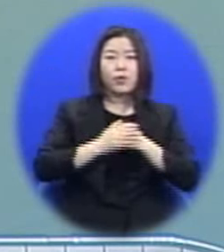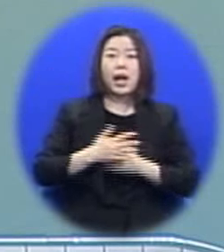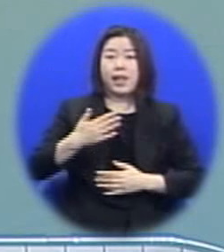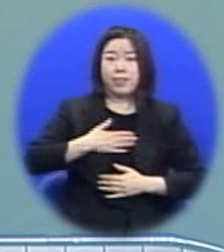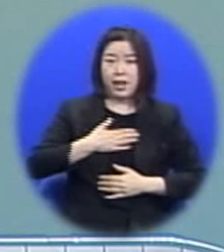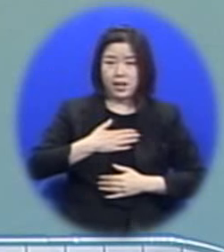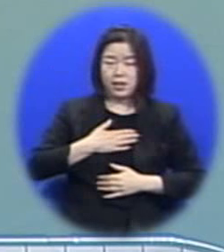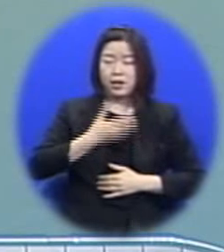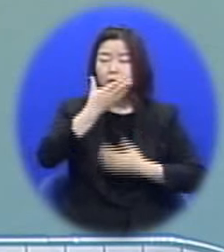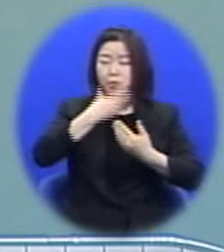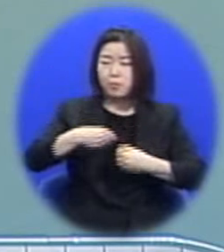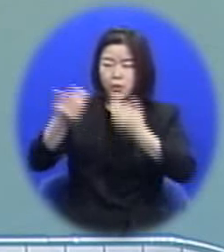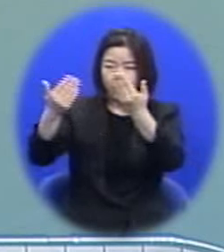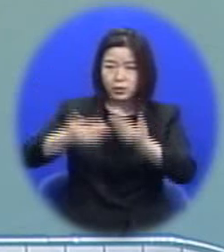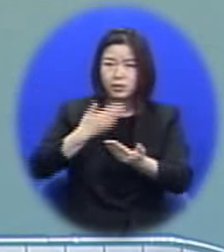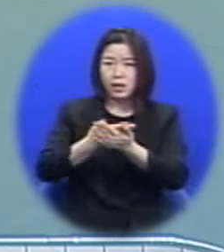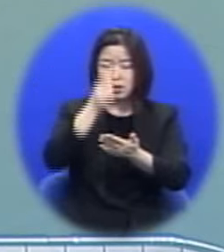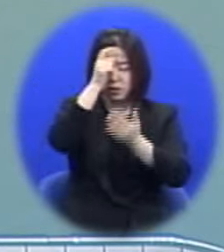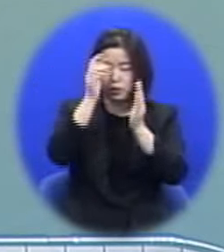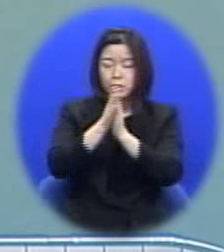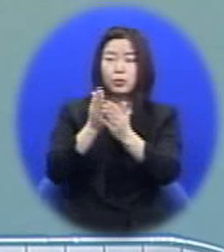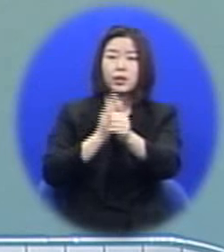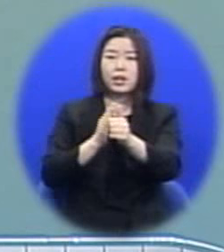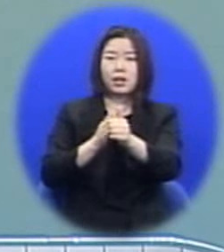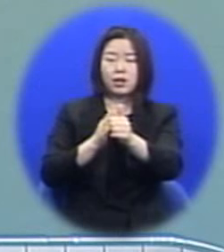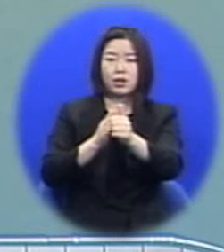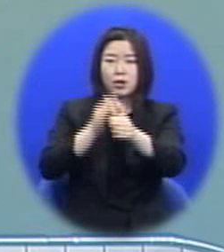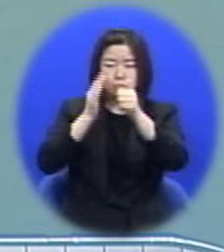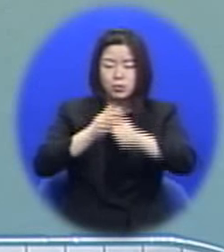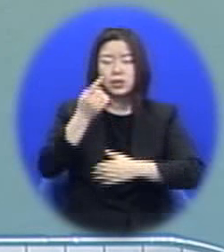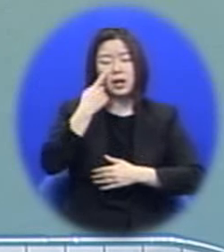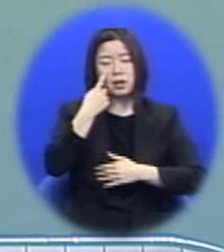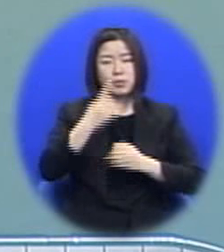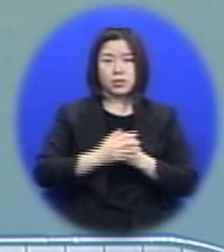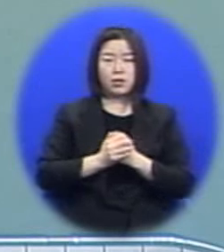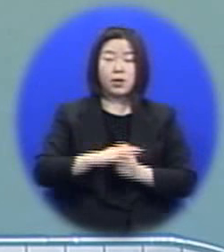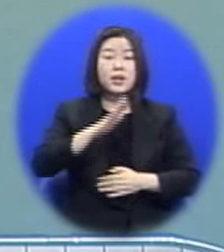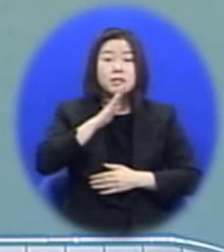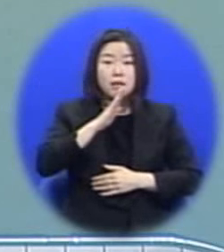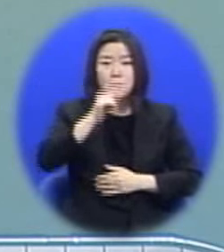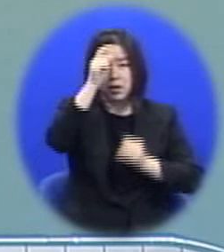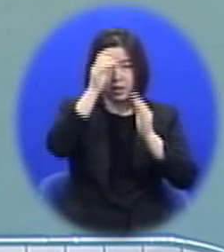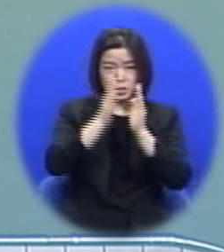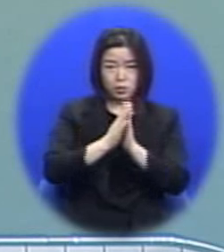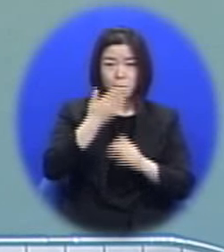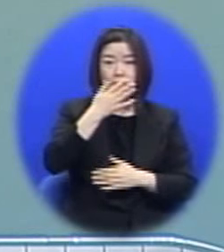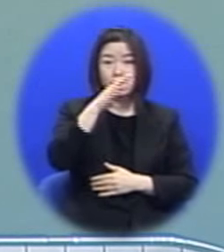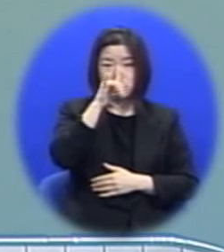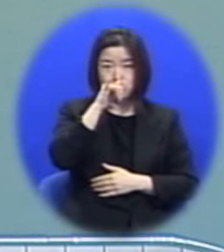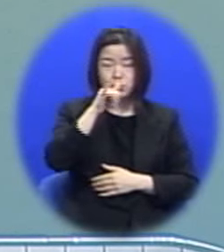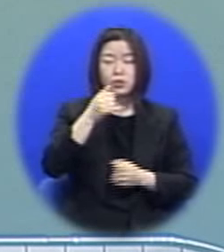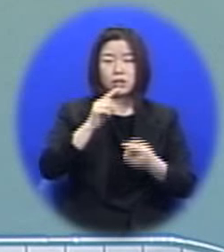나에게 복을 빌어달라고 그렇게 기도하시라니까, 그렇게 부탁하시라니까, 정말 기도를 하실 수 있도록.